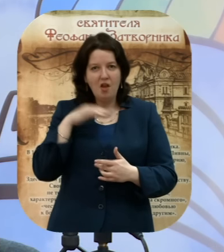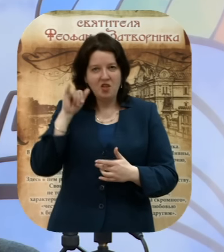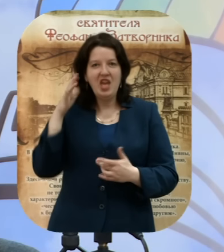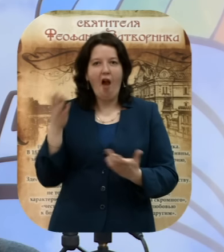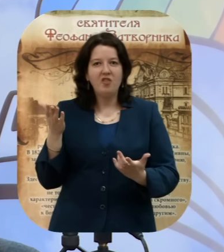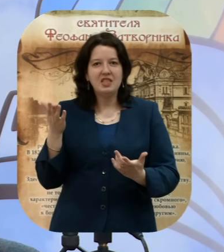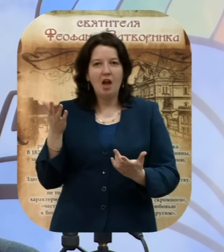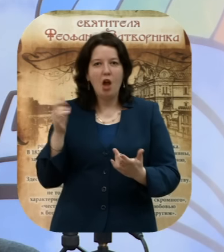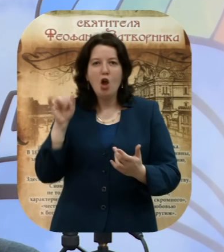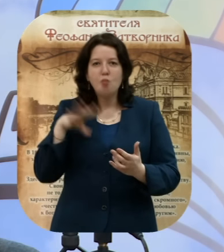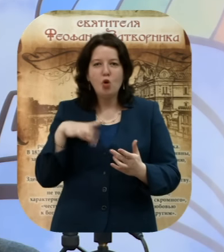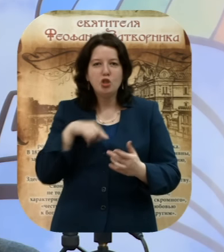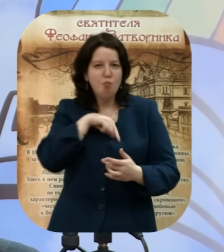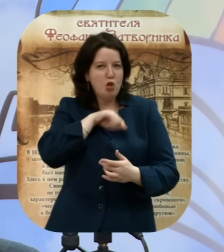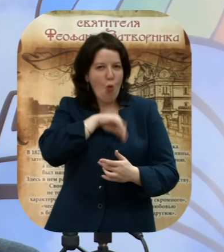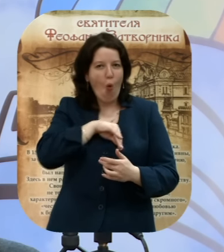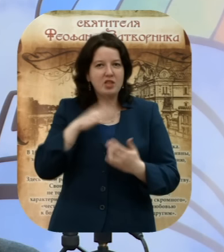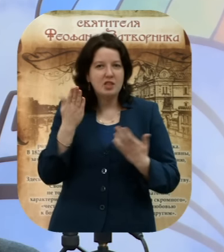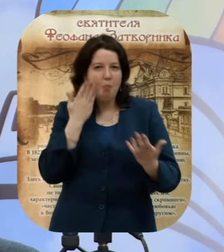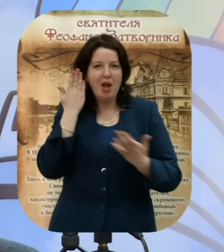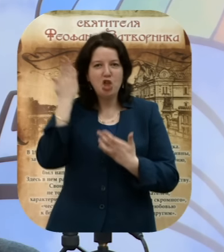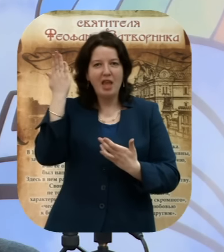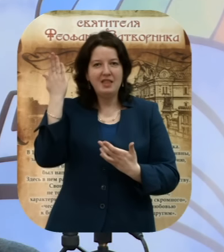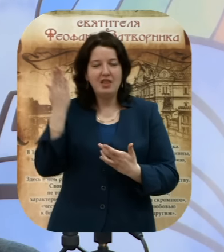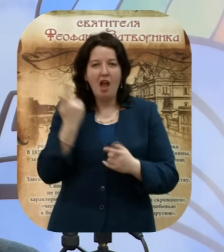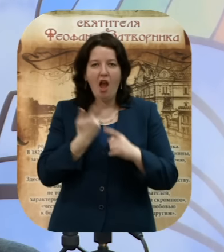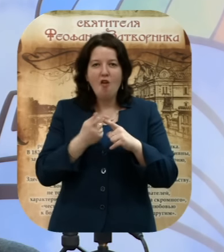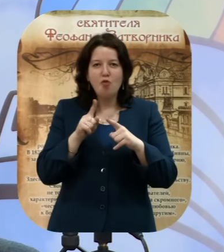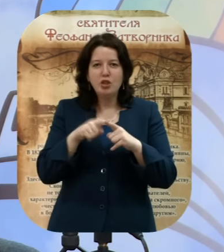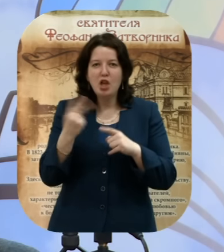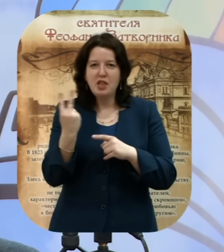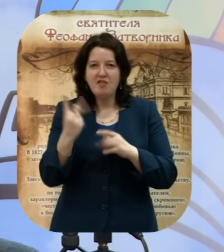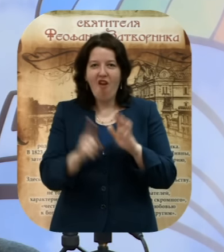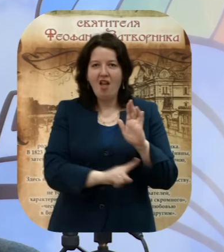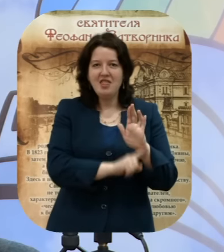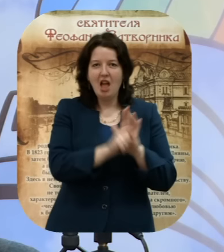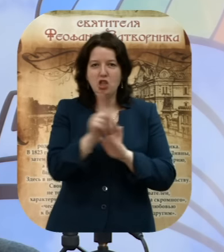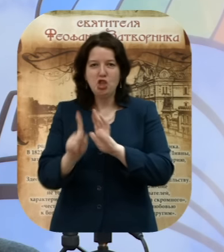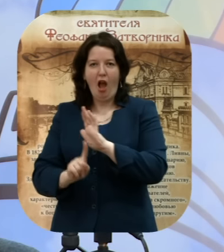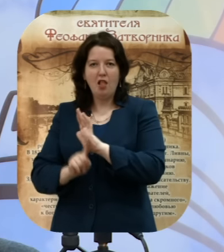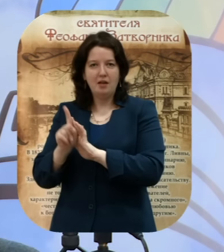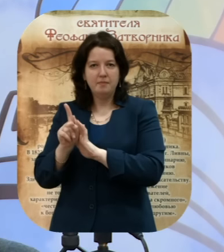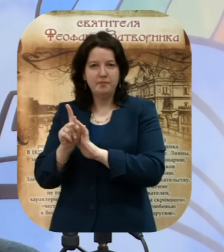может быть, духовность божественная. Вот эти два начала.